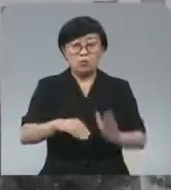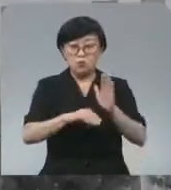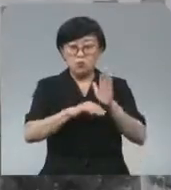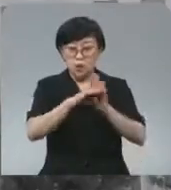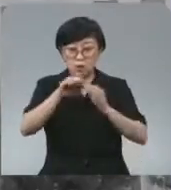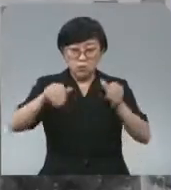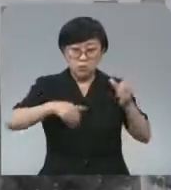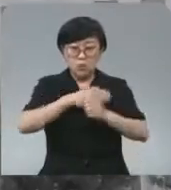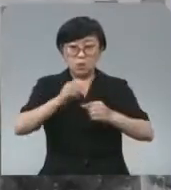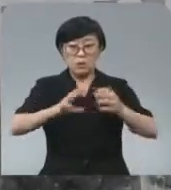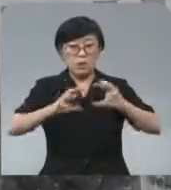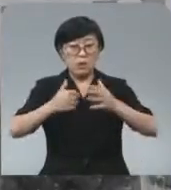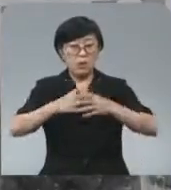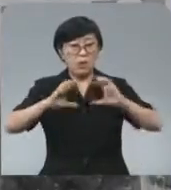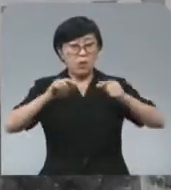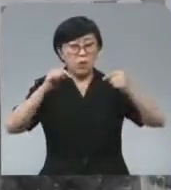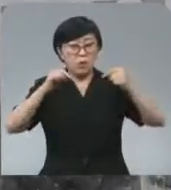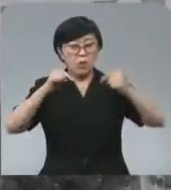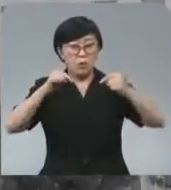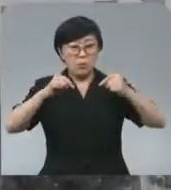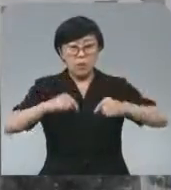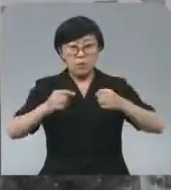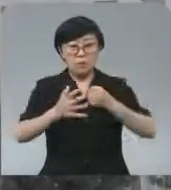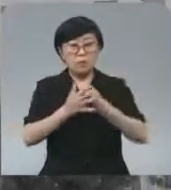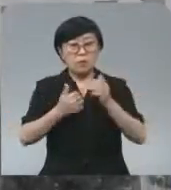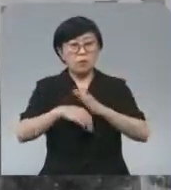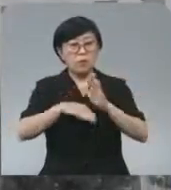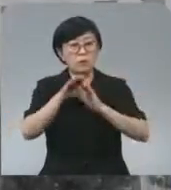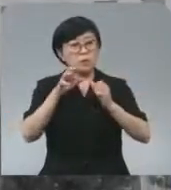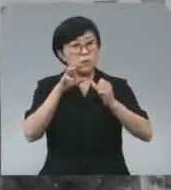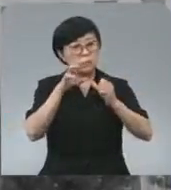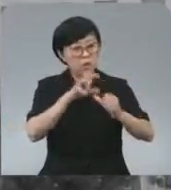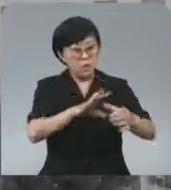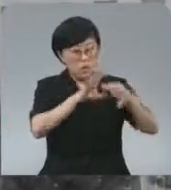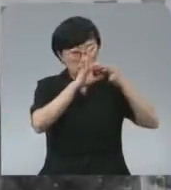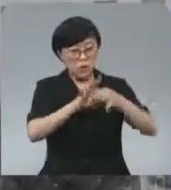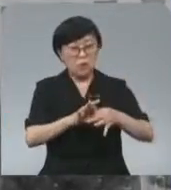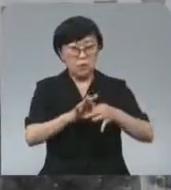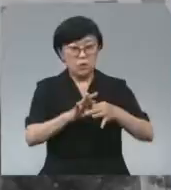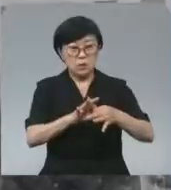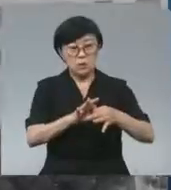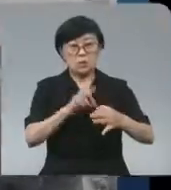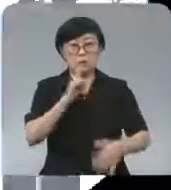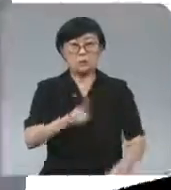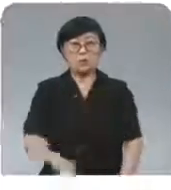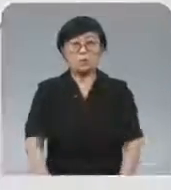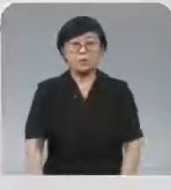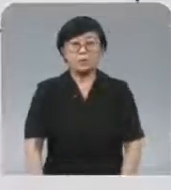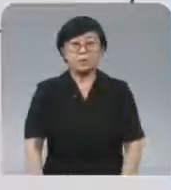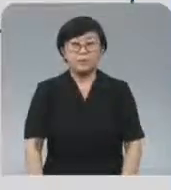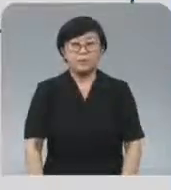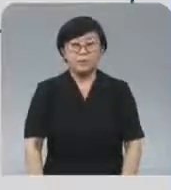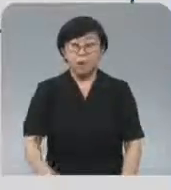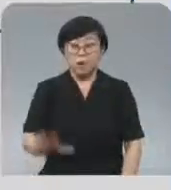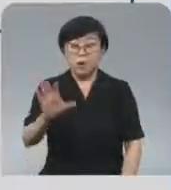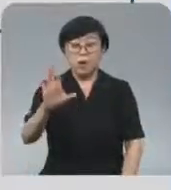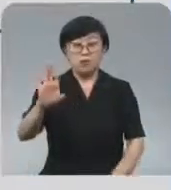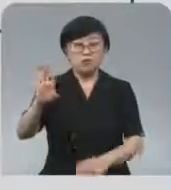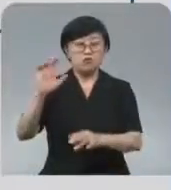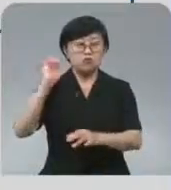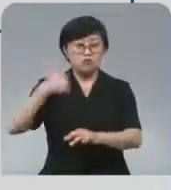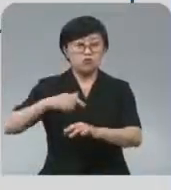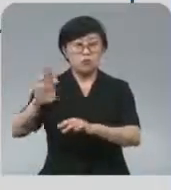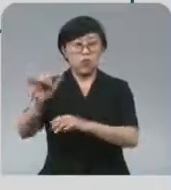bộ Ngoại giao mỹ cho biết Washington Liên Hợp Quốc cũng như các quốc gia láng giềng của Bắc Triều Tiên sẽ tiếp tục thực thi công với Bình Nhưỡng